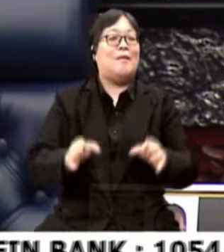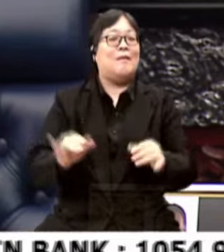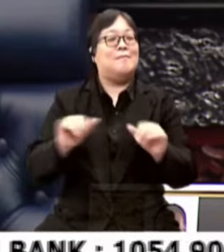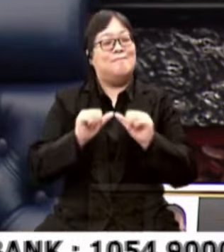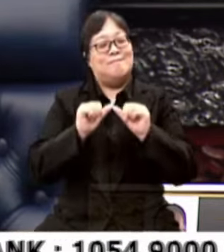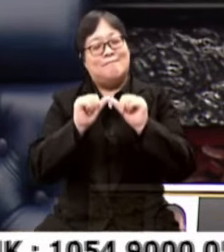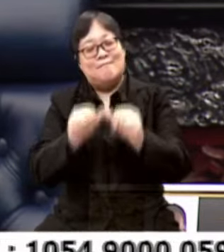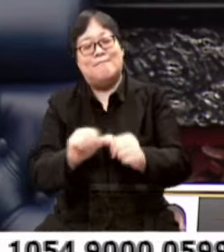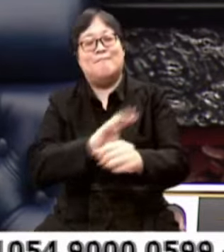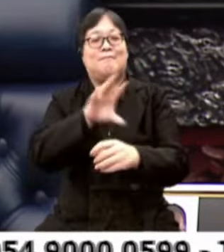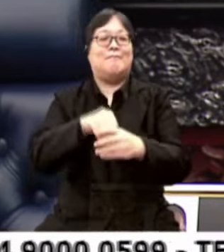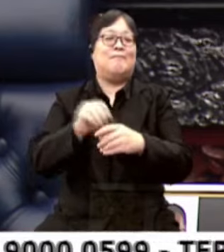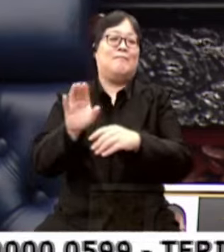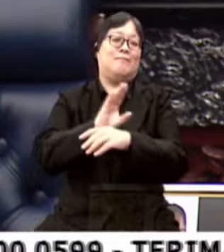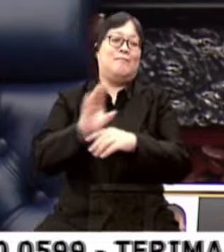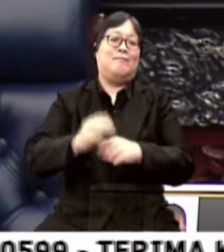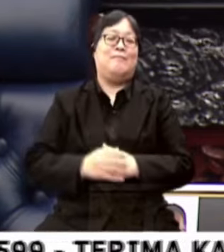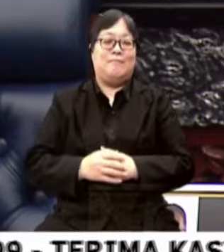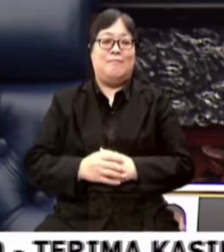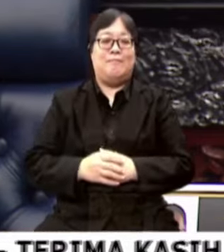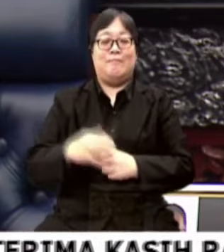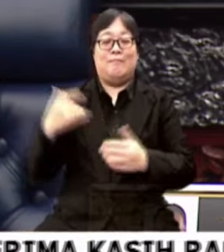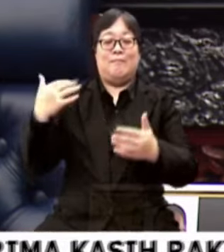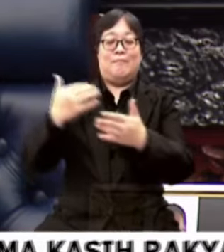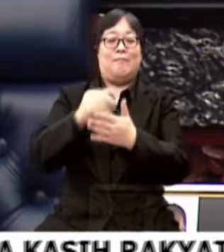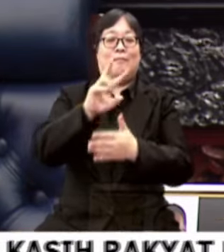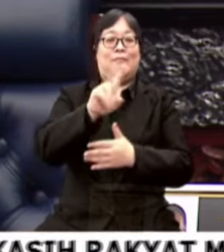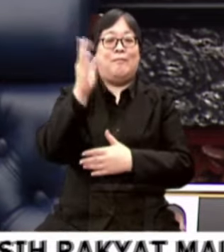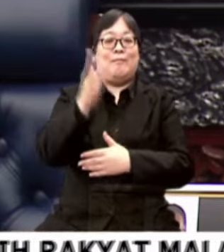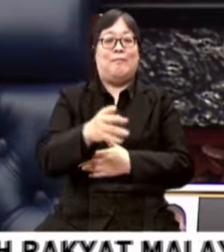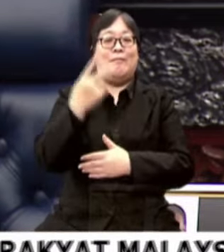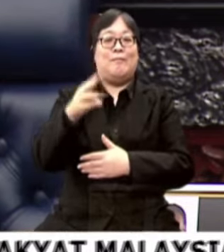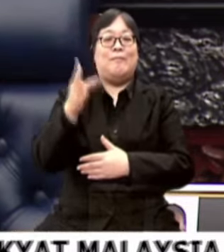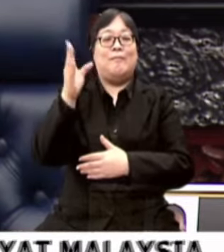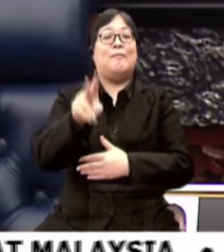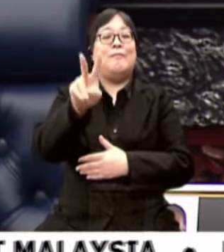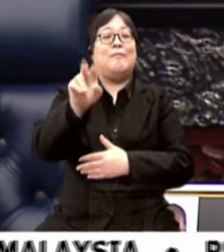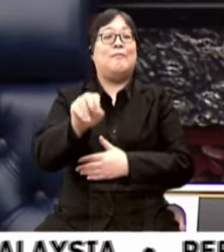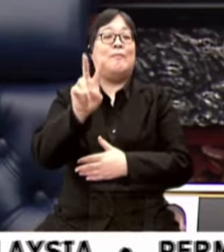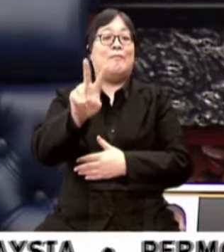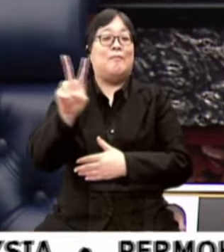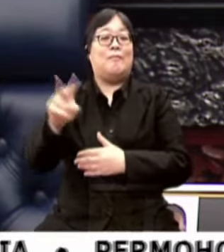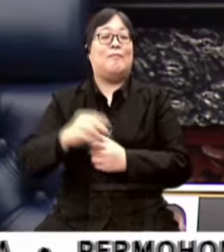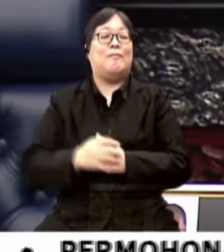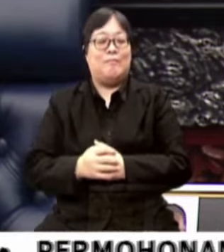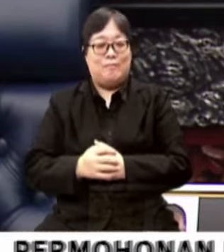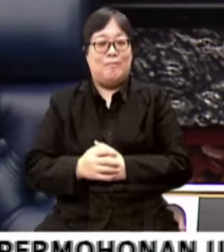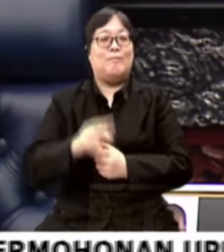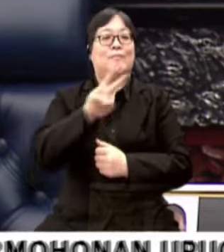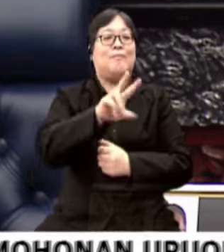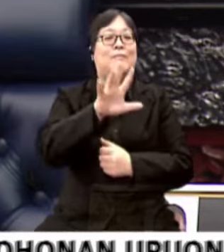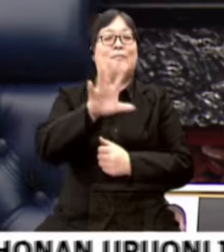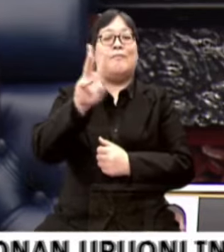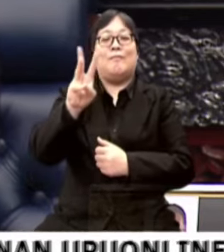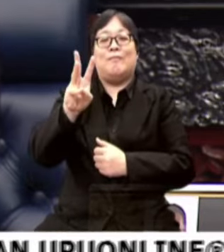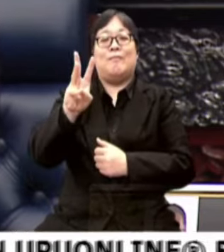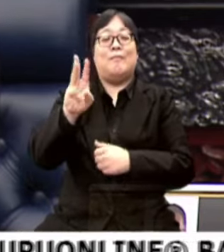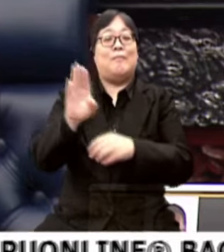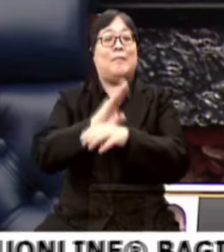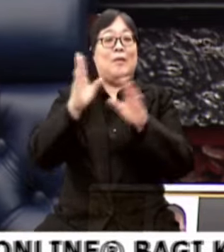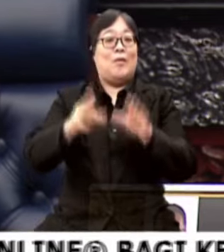kekal berada di pasaran sehingga 31 Desember 2022 sebanyak 256 Usahawan wanita